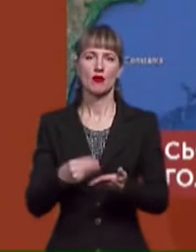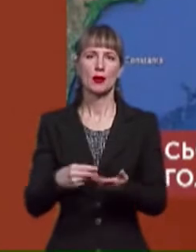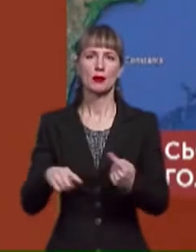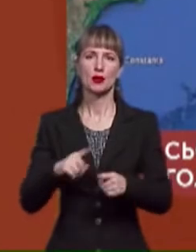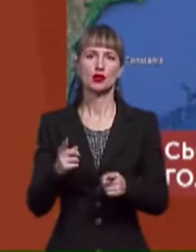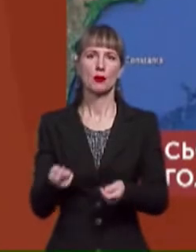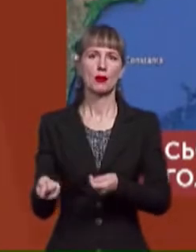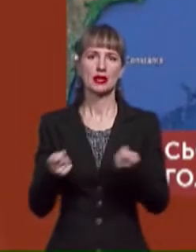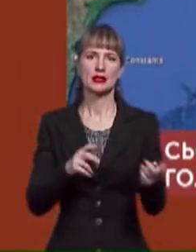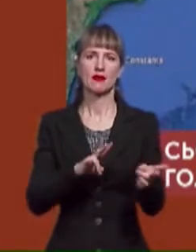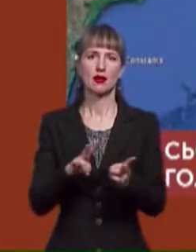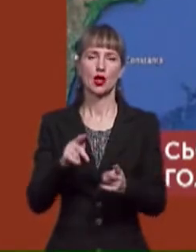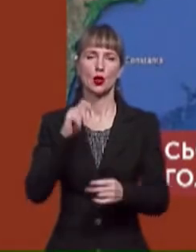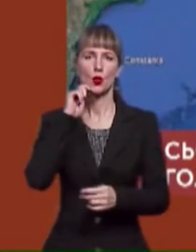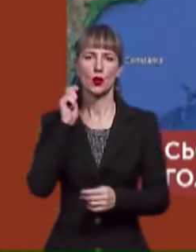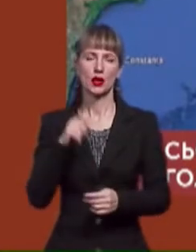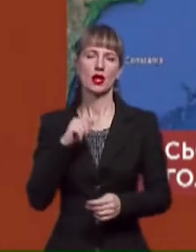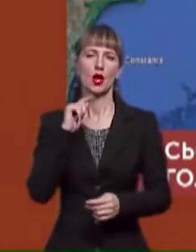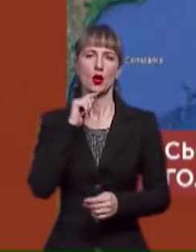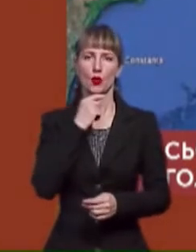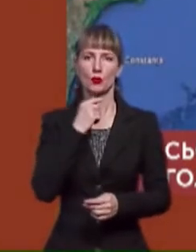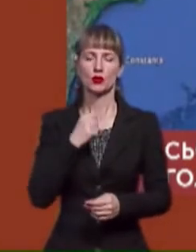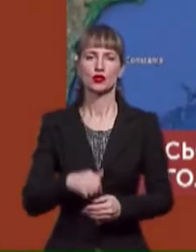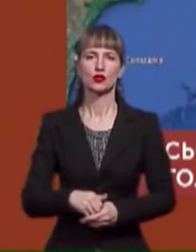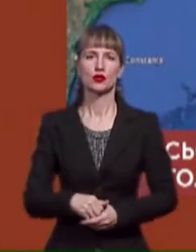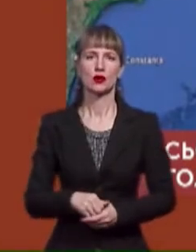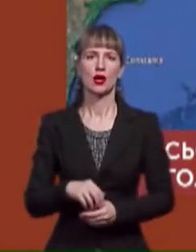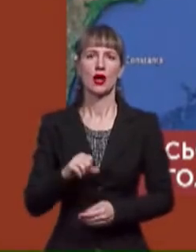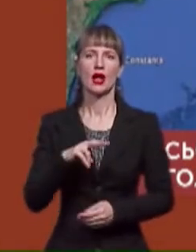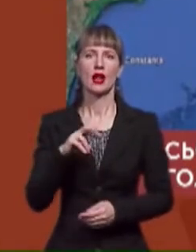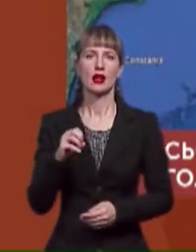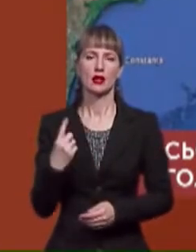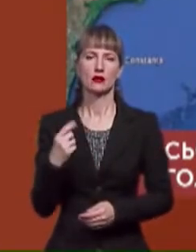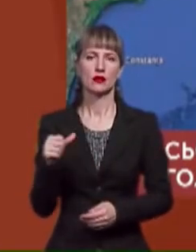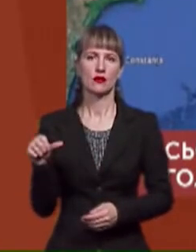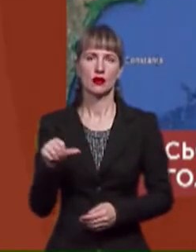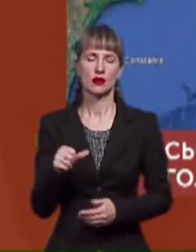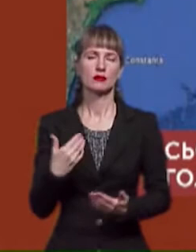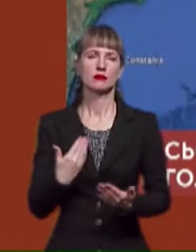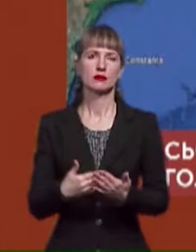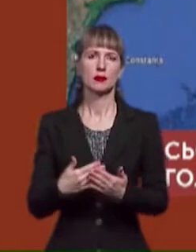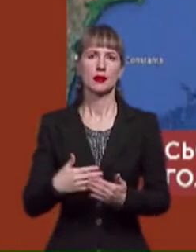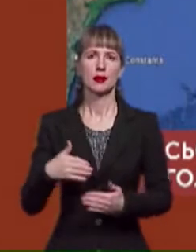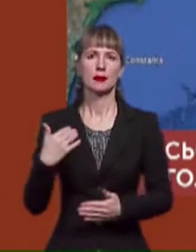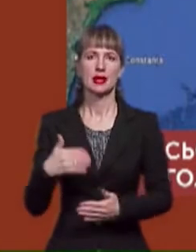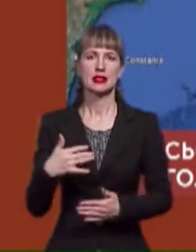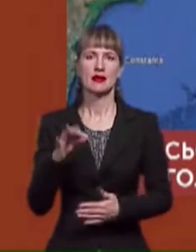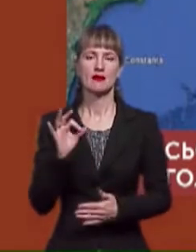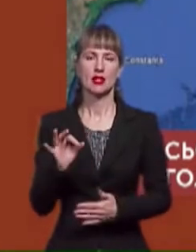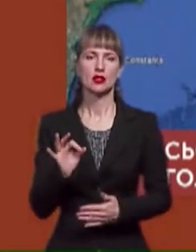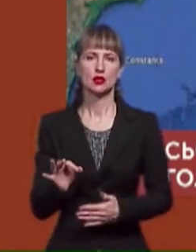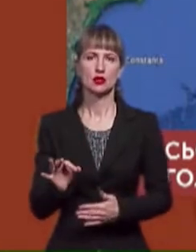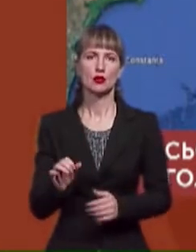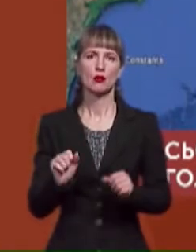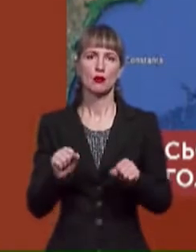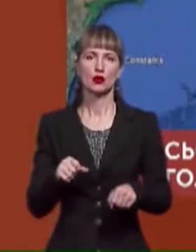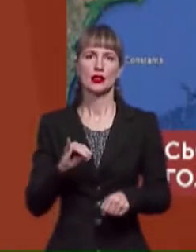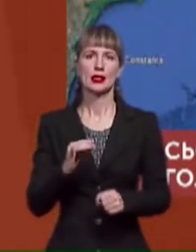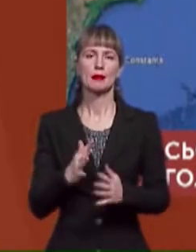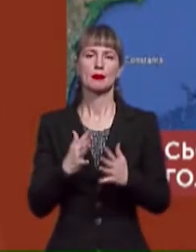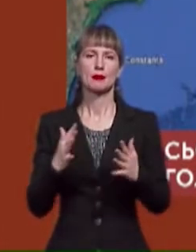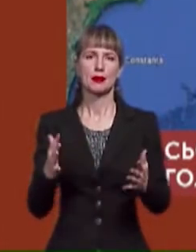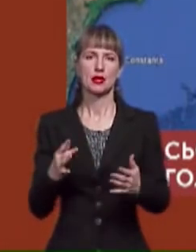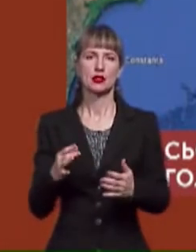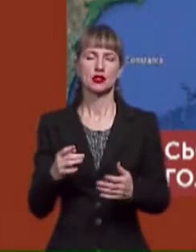шкоду Україні економічно. А на хвилиночку, ну приблизно 50%, а може і більше